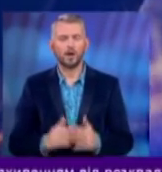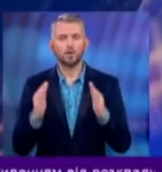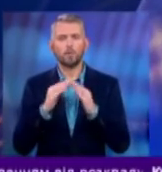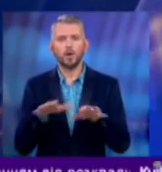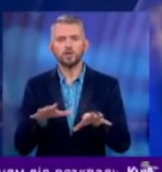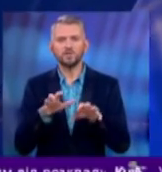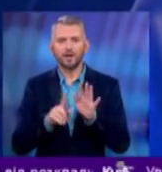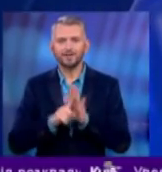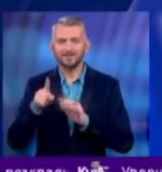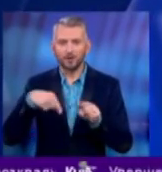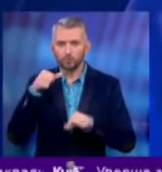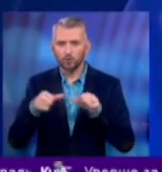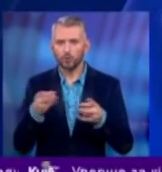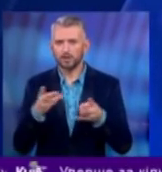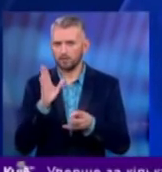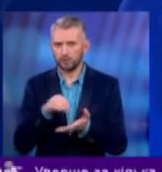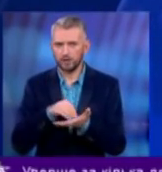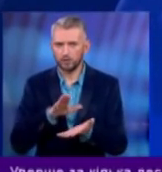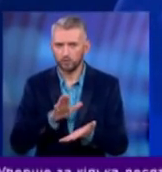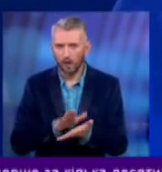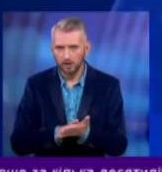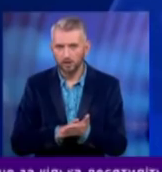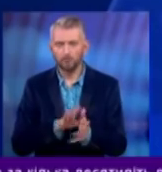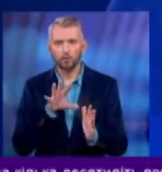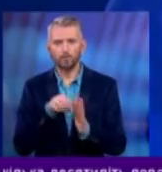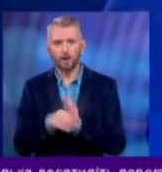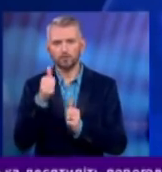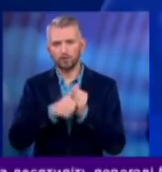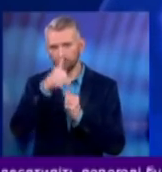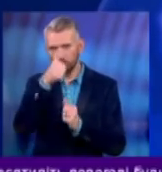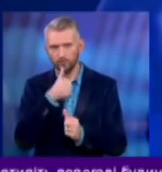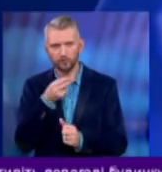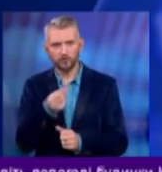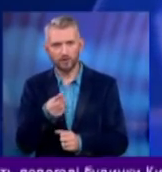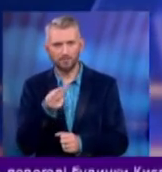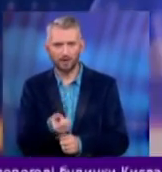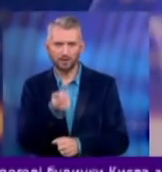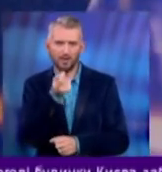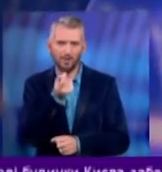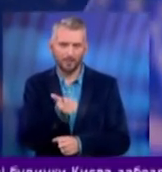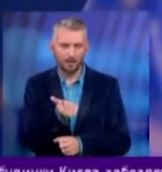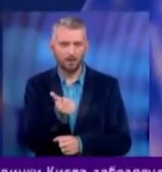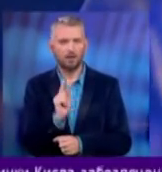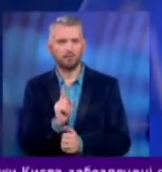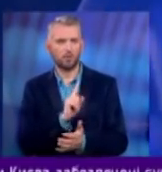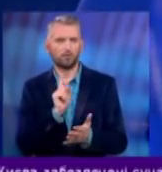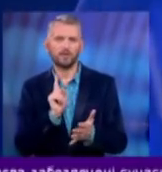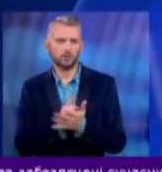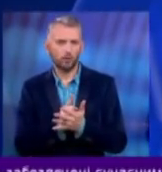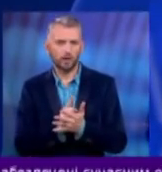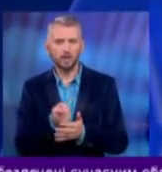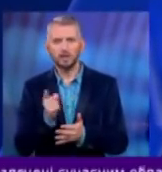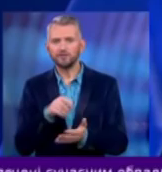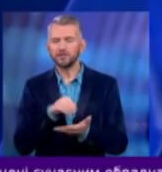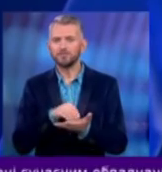Домашніх тварин з наступного року необхідно буде реєструвати. Впроваджується і щомісячна плата – невелика, але